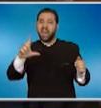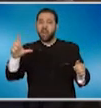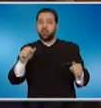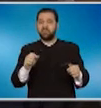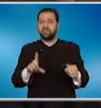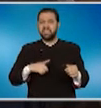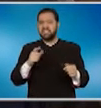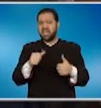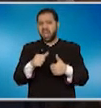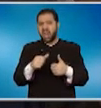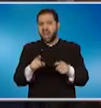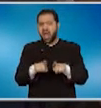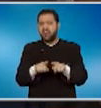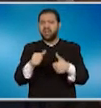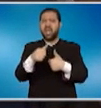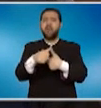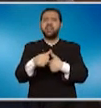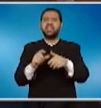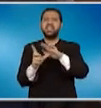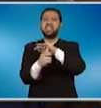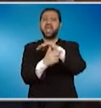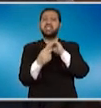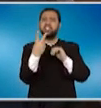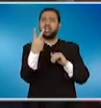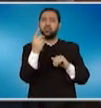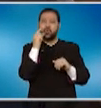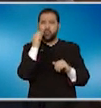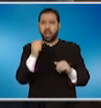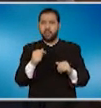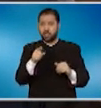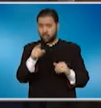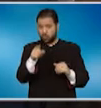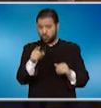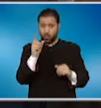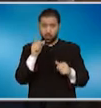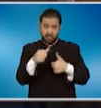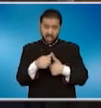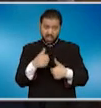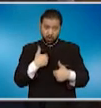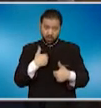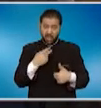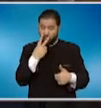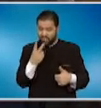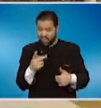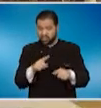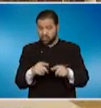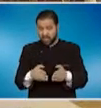oameni. Pe de-o parte, ceea ce las și descopăr eu ție sau